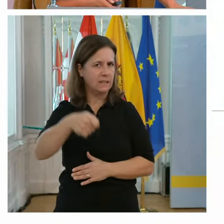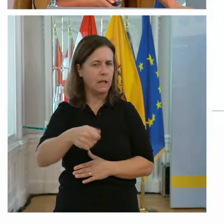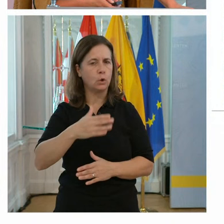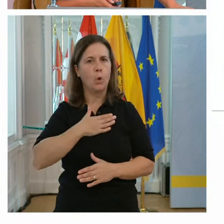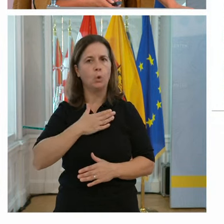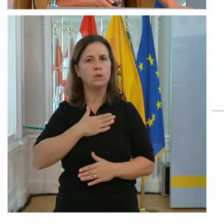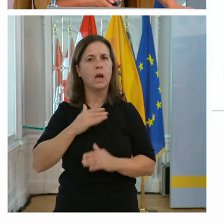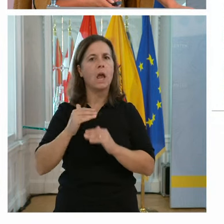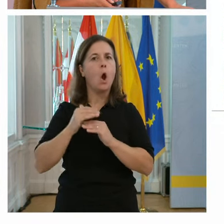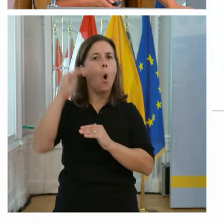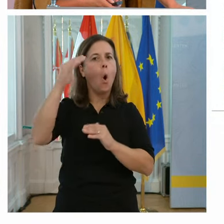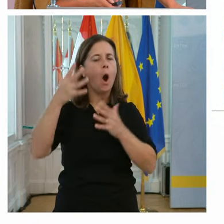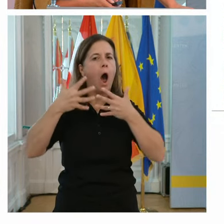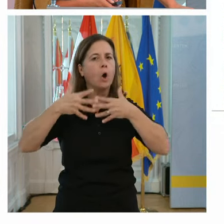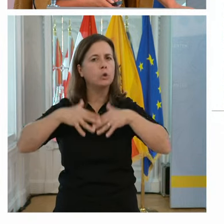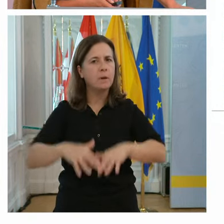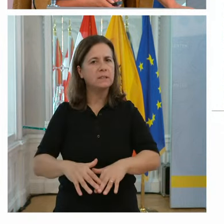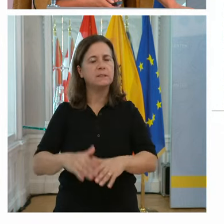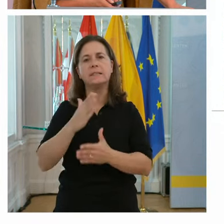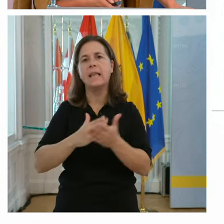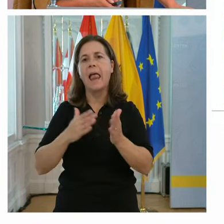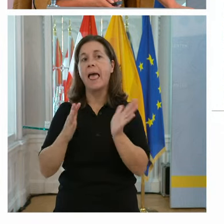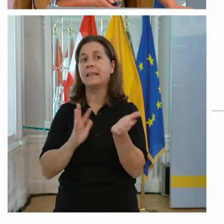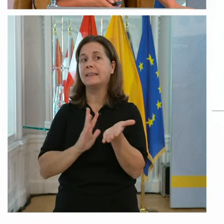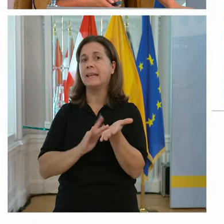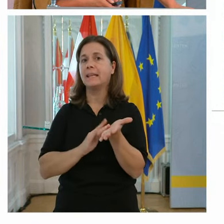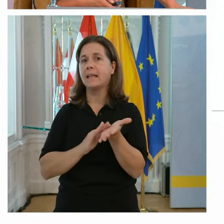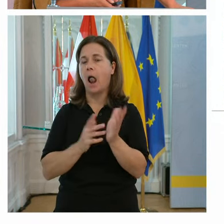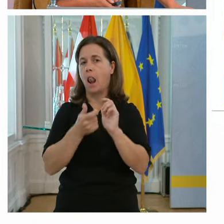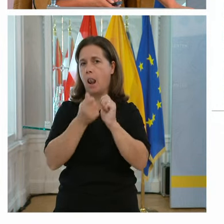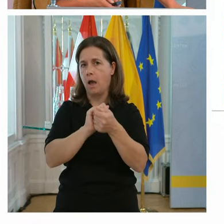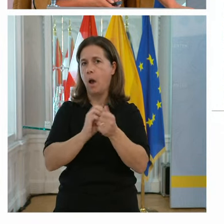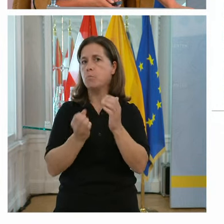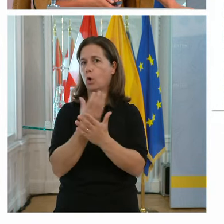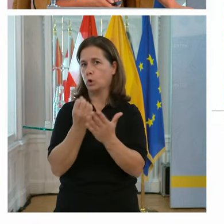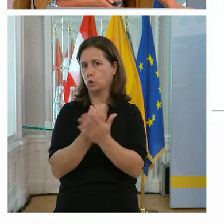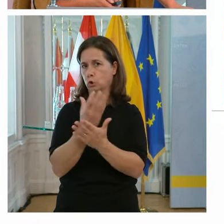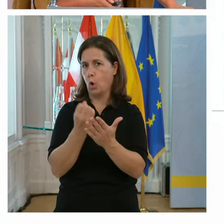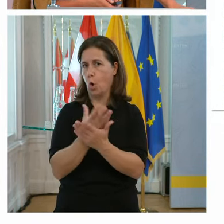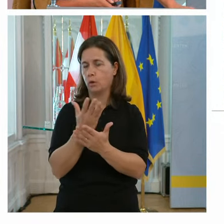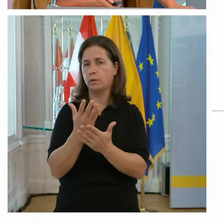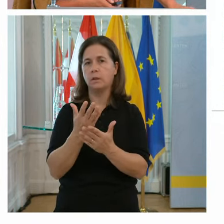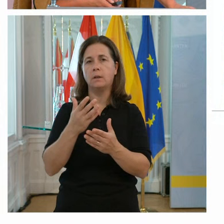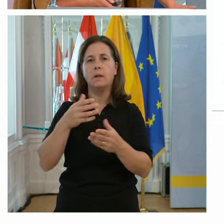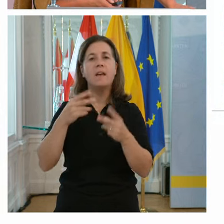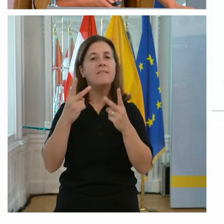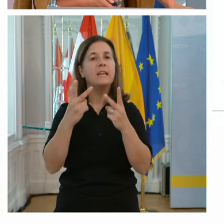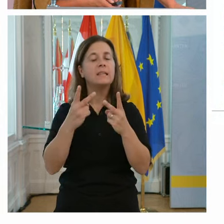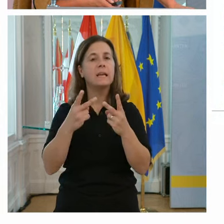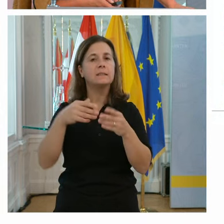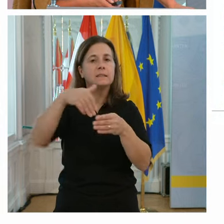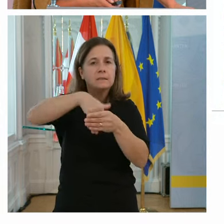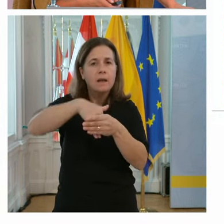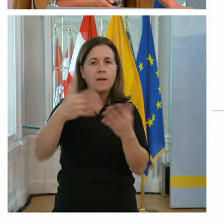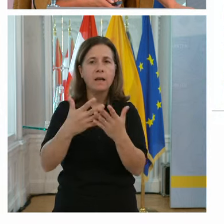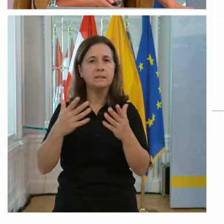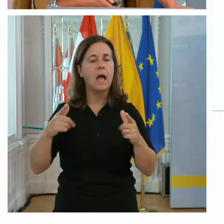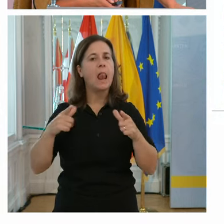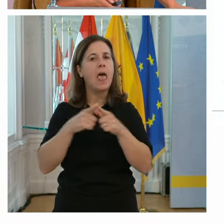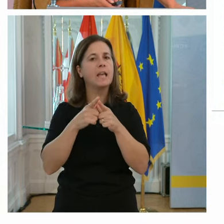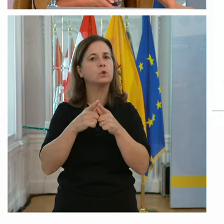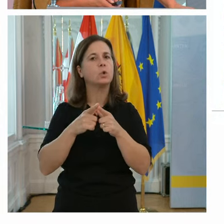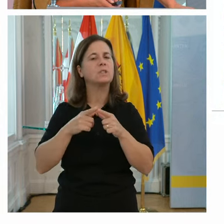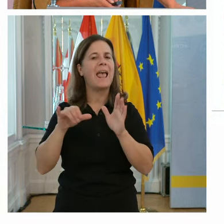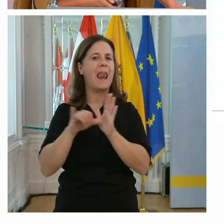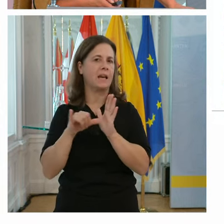unsere hochautomatisierte, zum Teil digitalisierte Produktion. Was ist das wesentliche Element? Die sogenannte